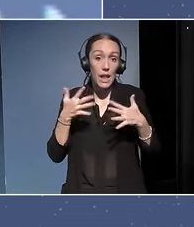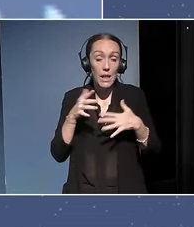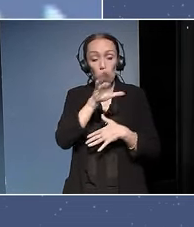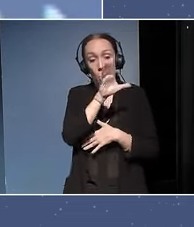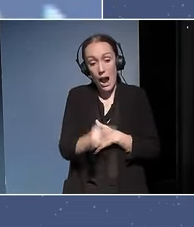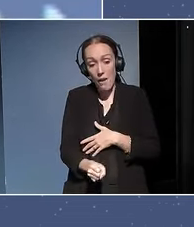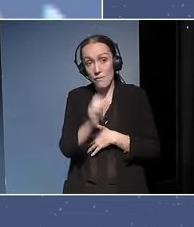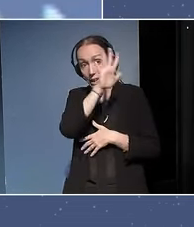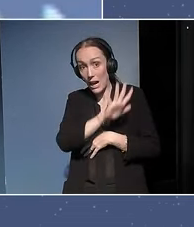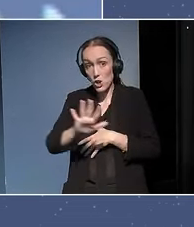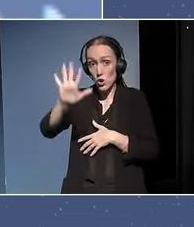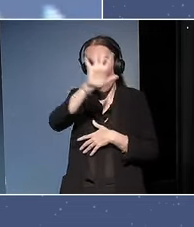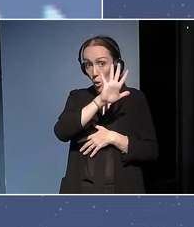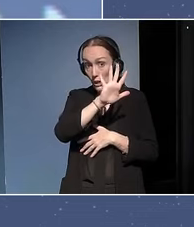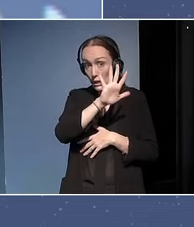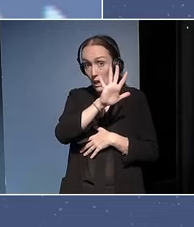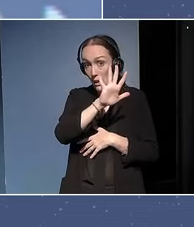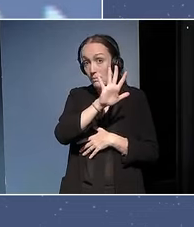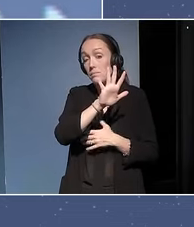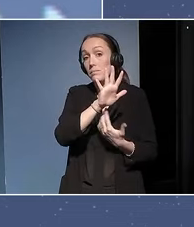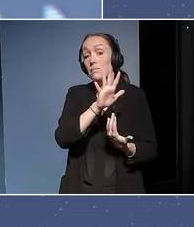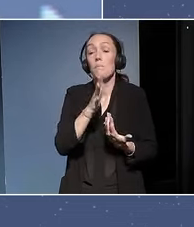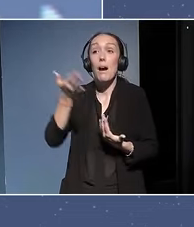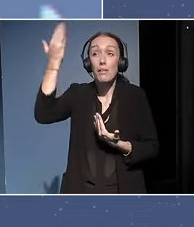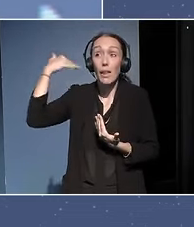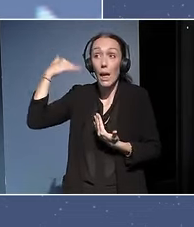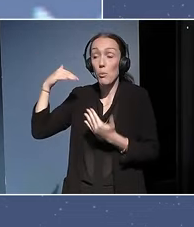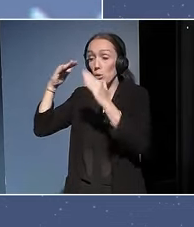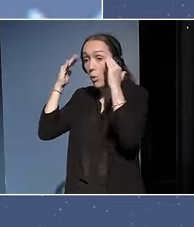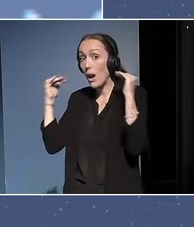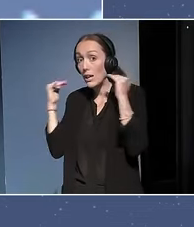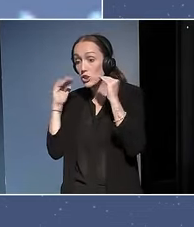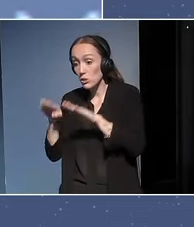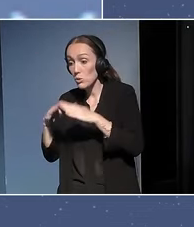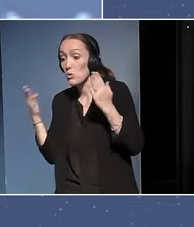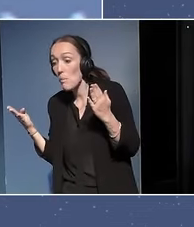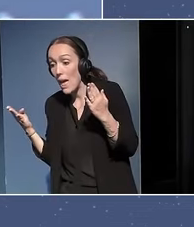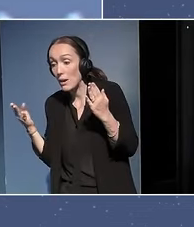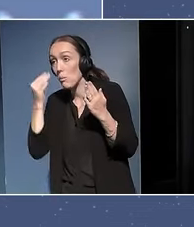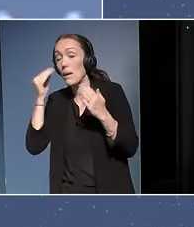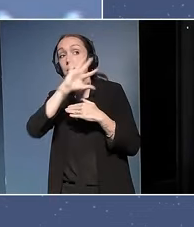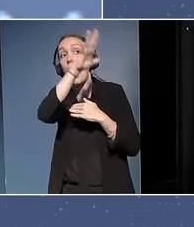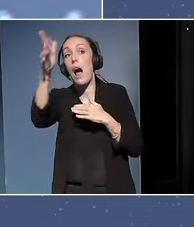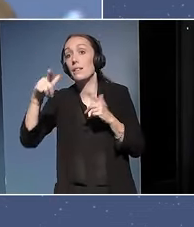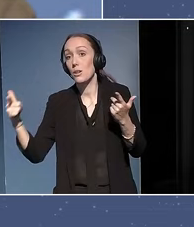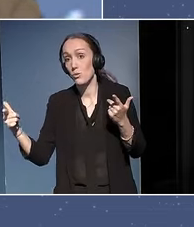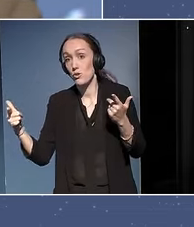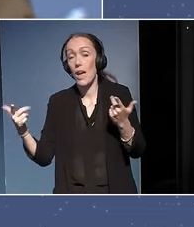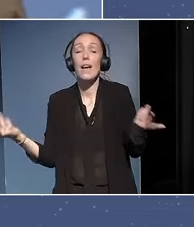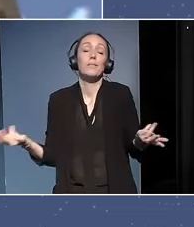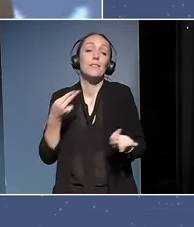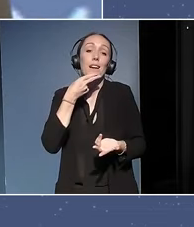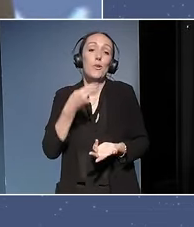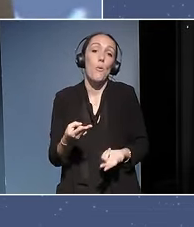non si sapeva pensavano fosse solo lì e quindi gli hanno dato questo nome ci teniamo il nome che gli è stato dato perché è il nome Sì perché ci sono delle